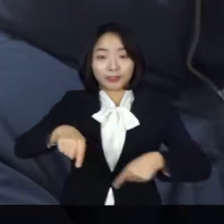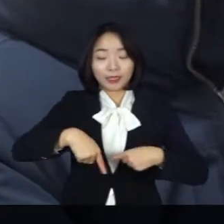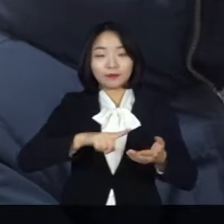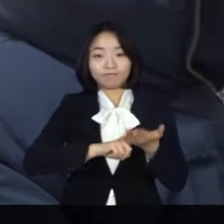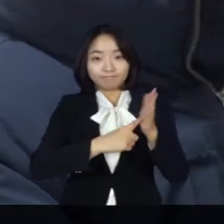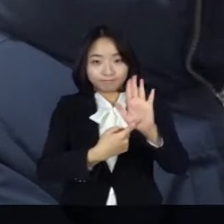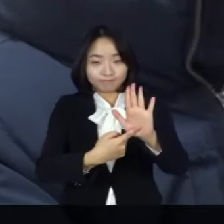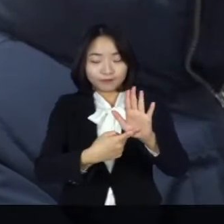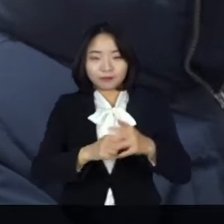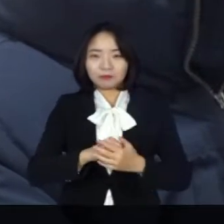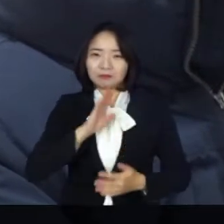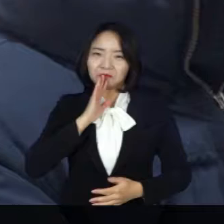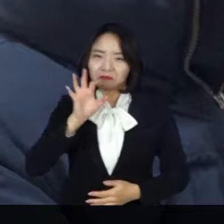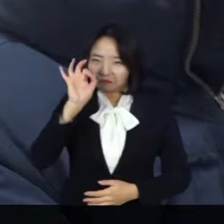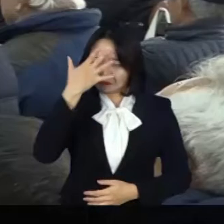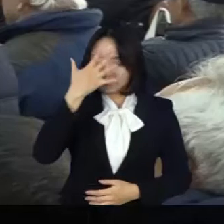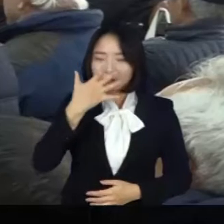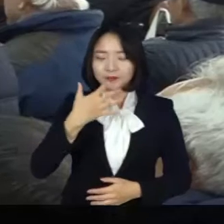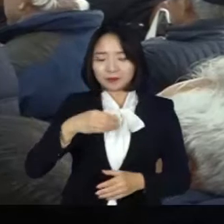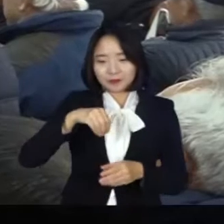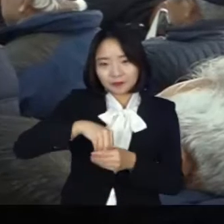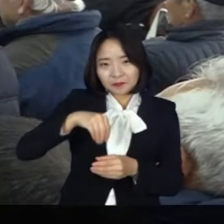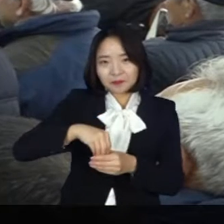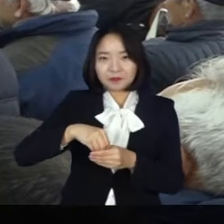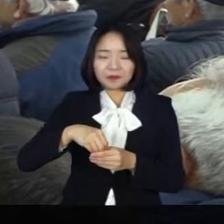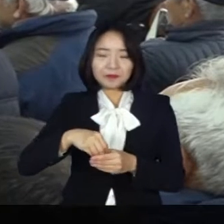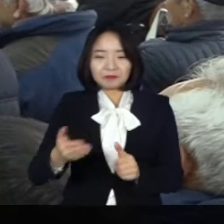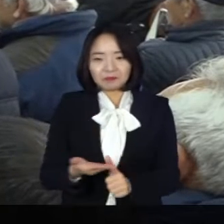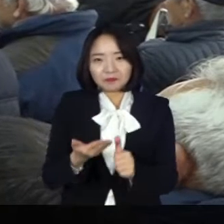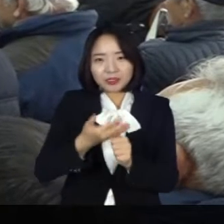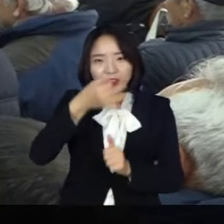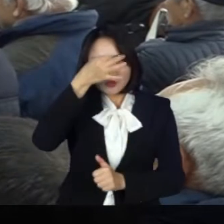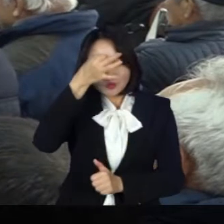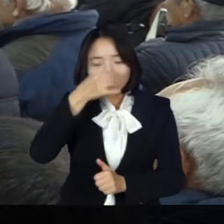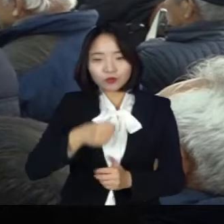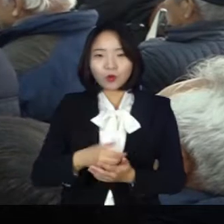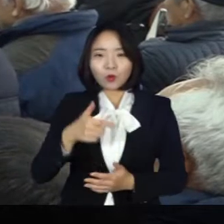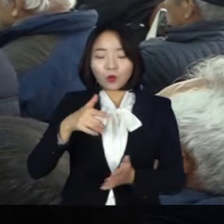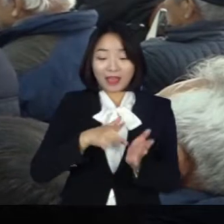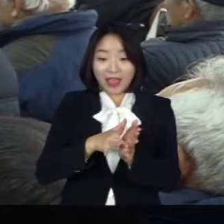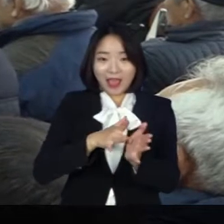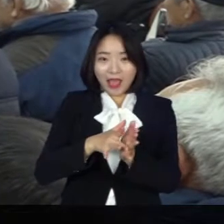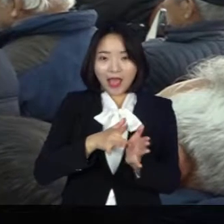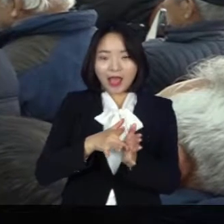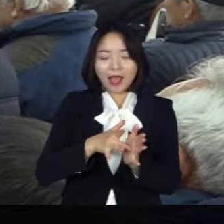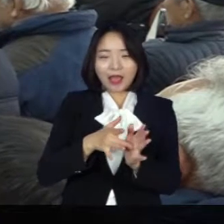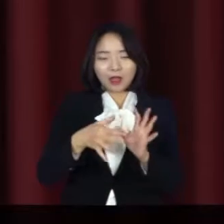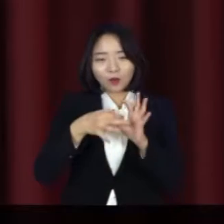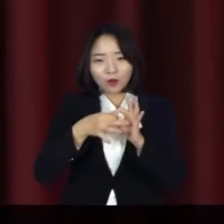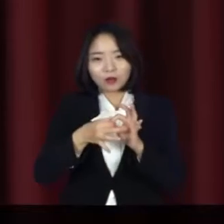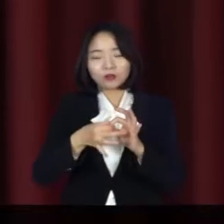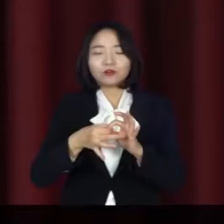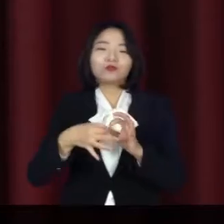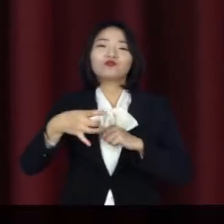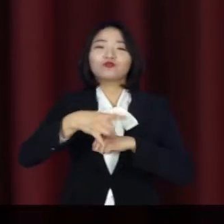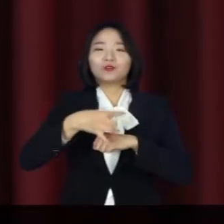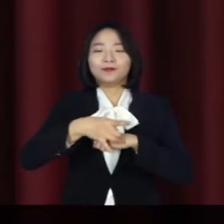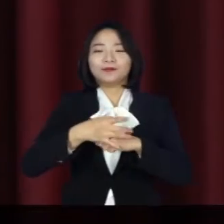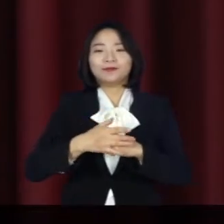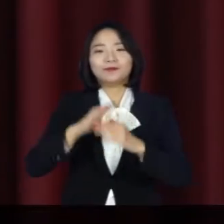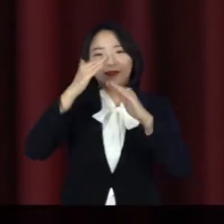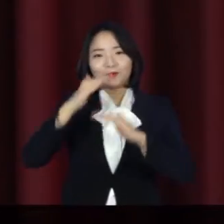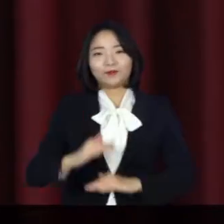소개하고 고품질 벼 재배 기술, 다수화 고추 재배 기술, 농약 허용 물질 목록 관리 제도 교육을 주요